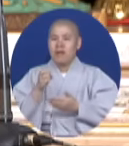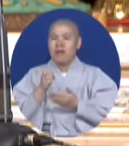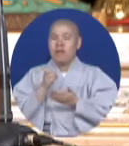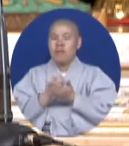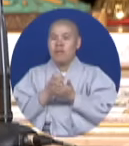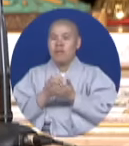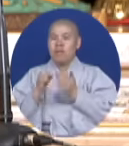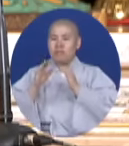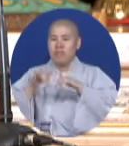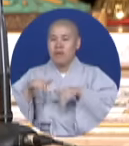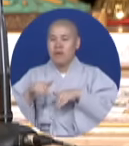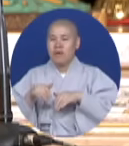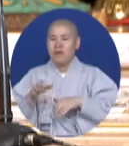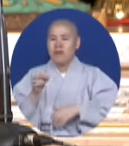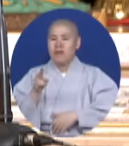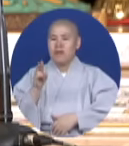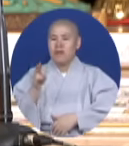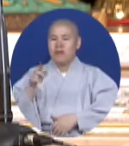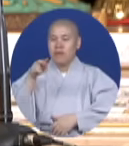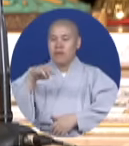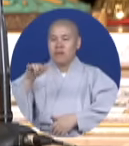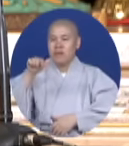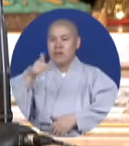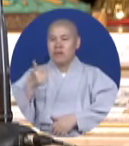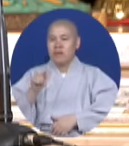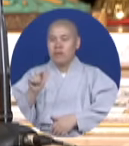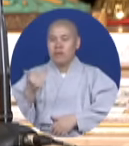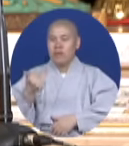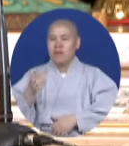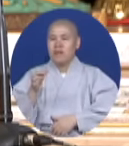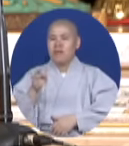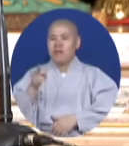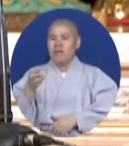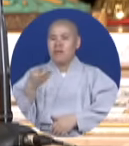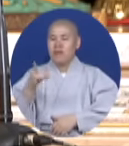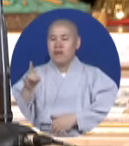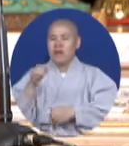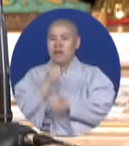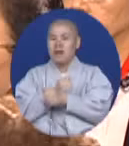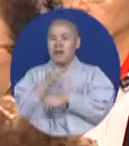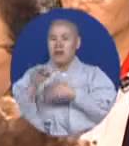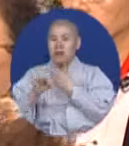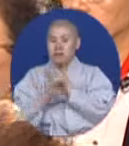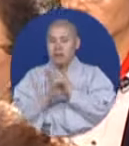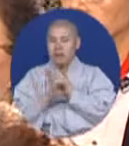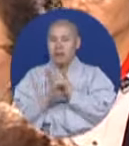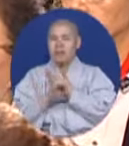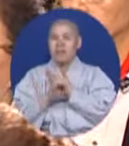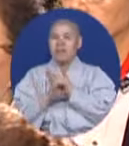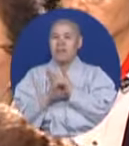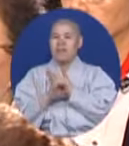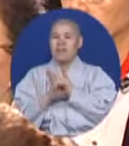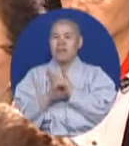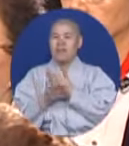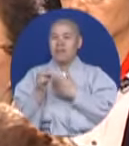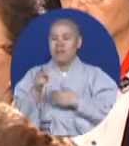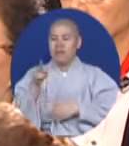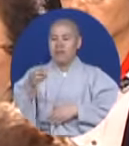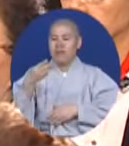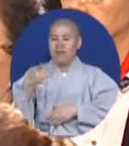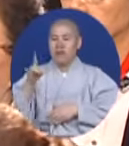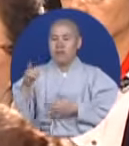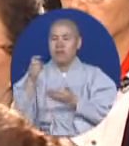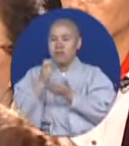여시 관여래하면 이와 같이 여래를 보면, 여래도 법이죠. 우리도 법이고.